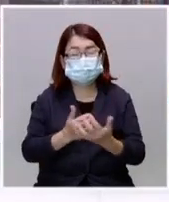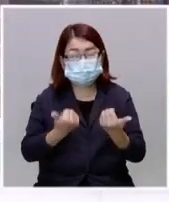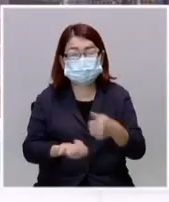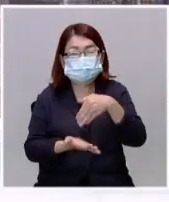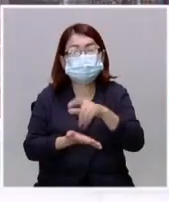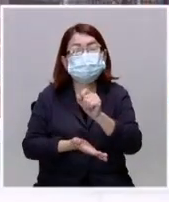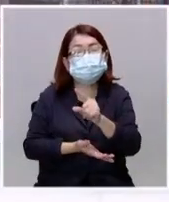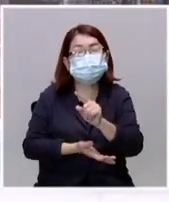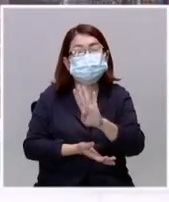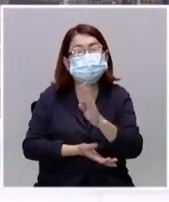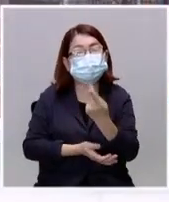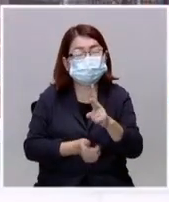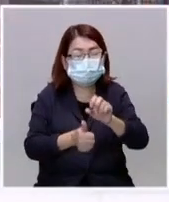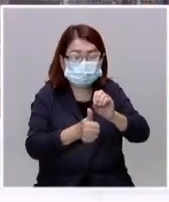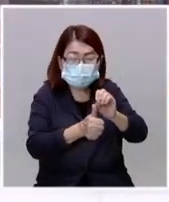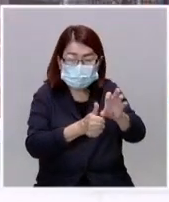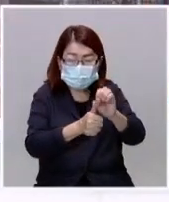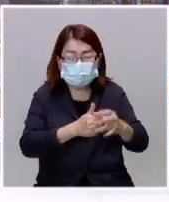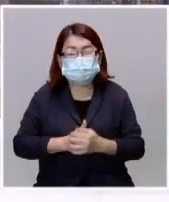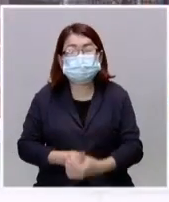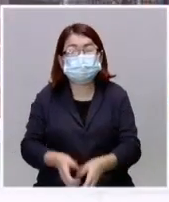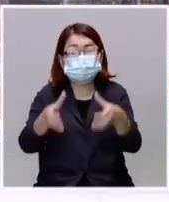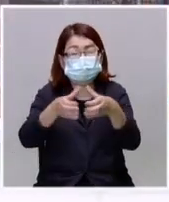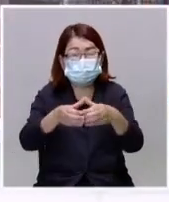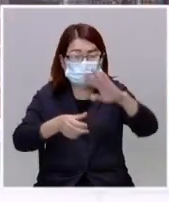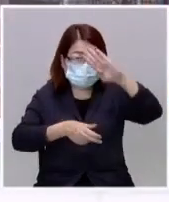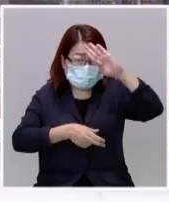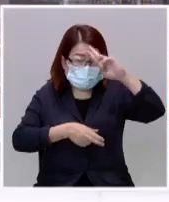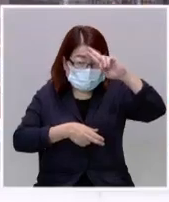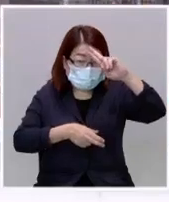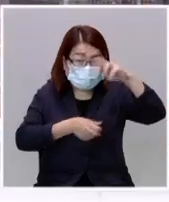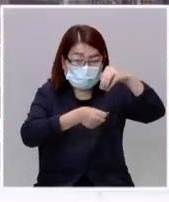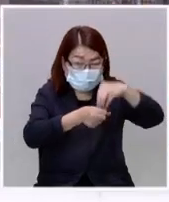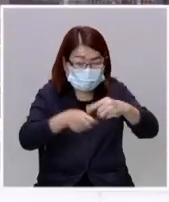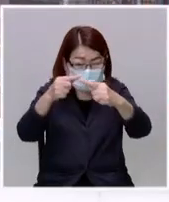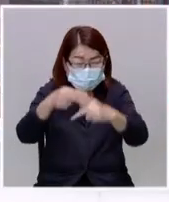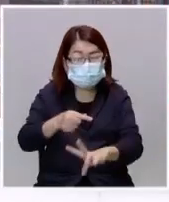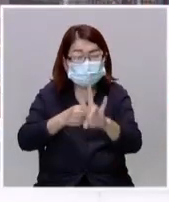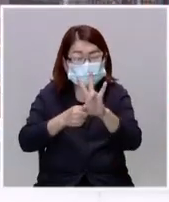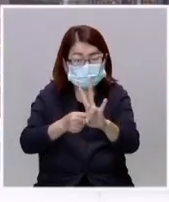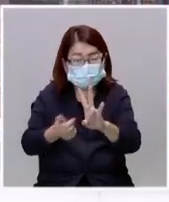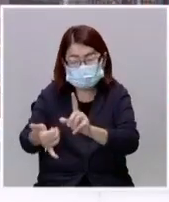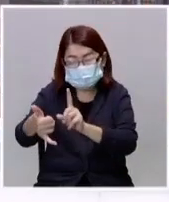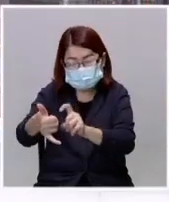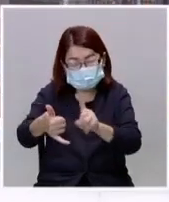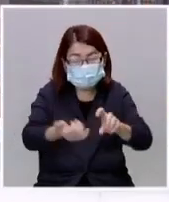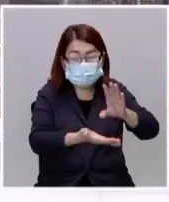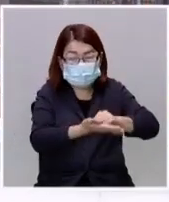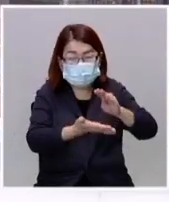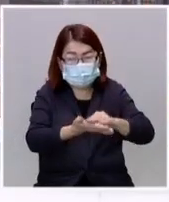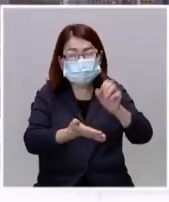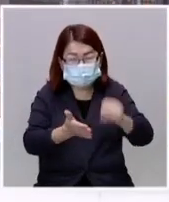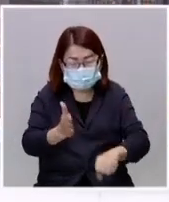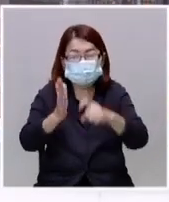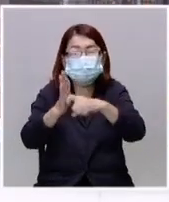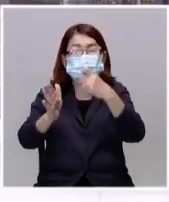จึงมีคำแนะนำออกมาค่ะคุณผู้ชมคะว่ามีกลุ่มโรคประจำตัว7กลุ่มโรคด้วยกันตามสถิติที่เก็บข้อมูลกันมาพบว่าเป็นปัจจัยเสี่ย